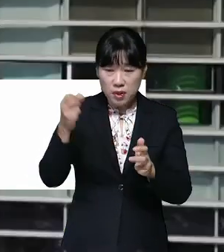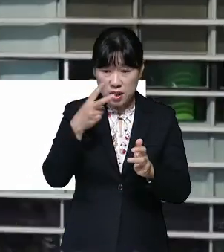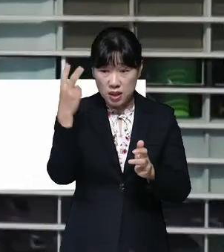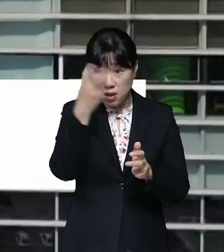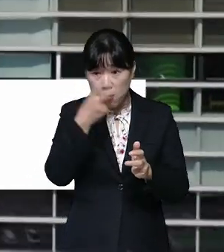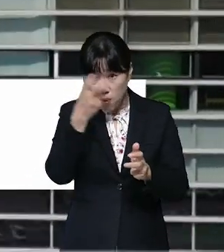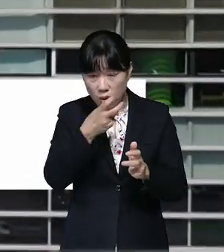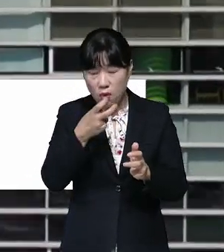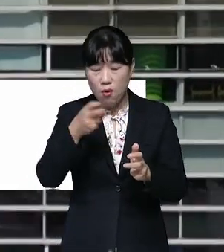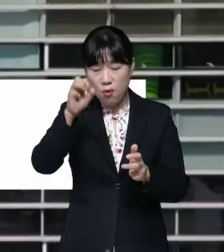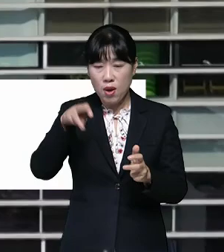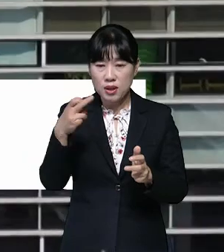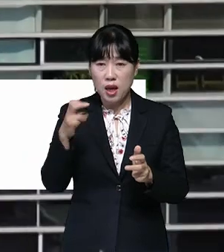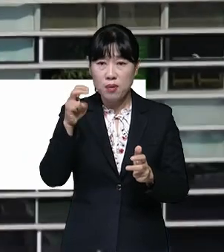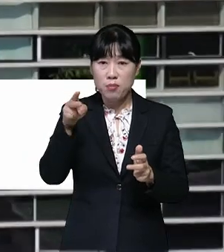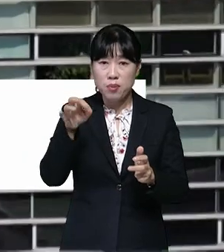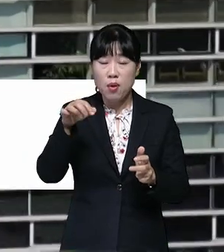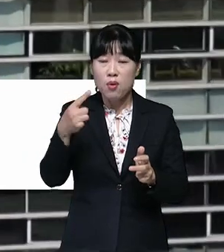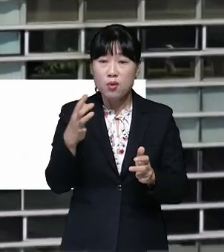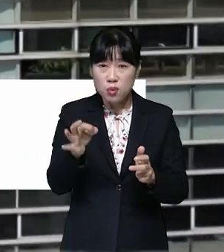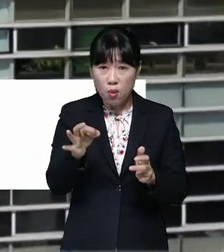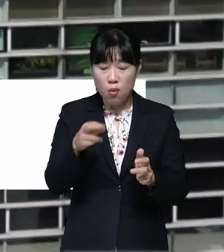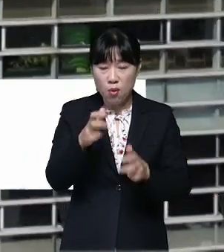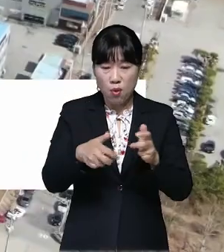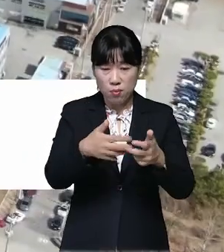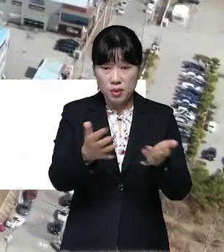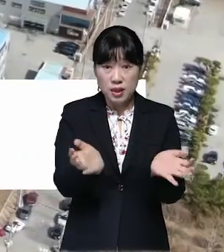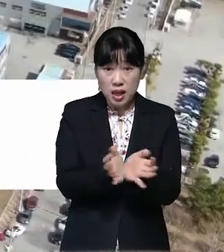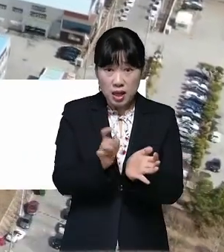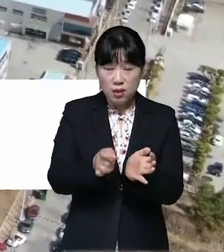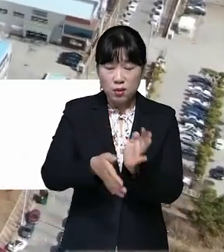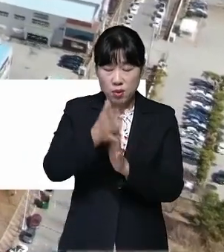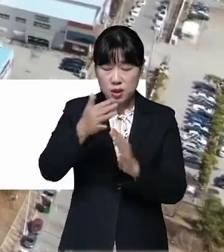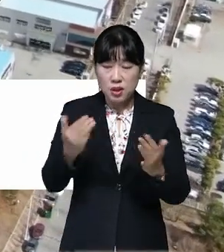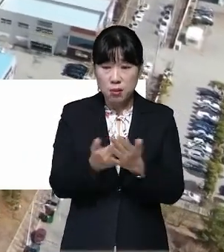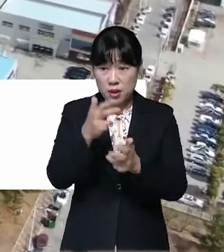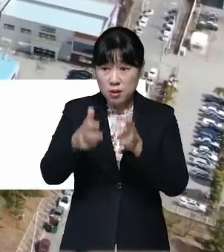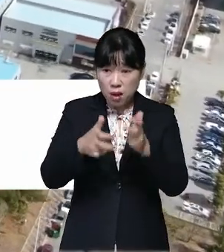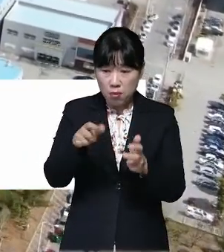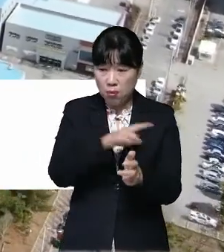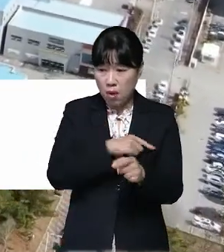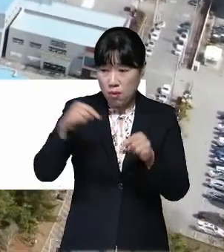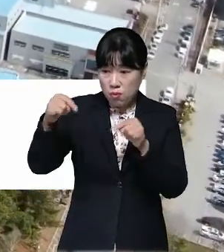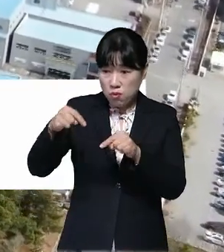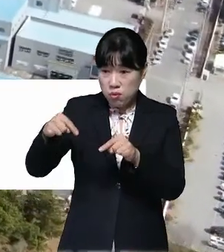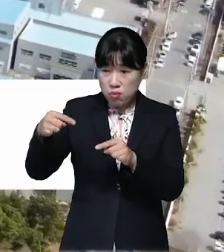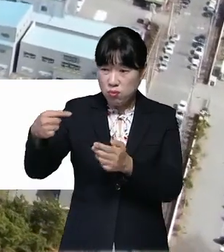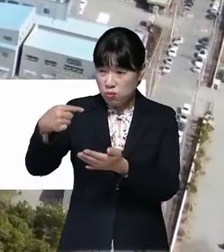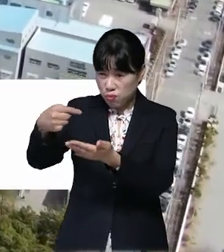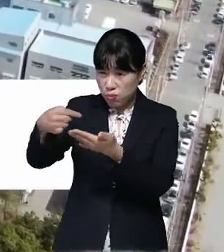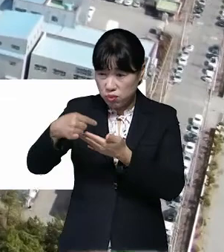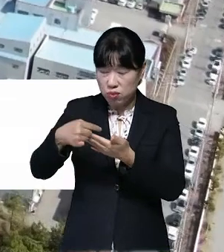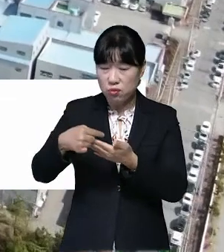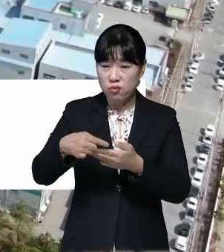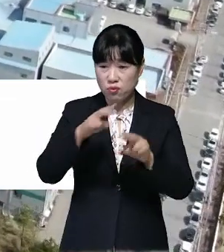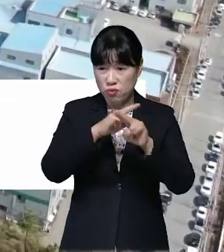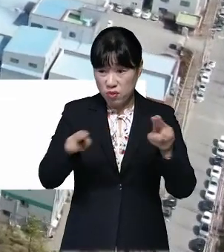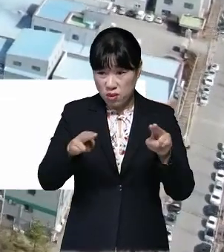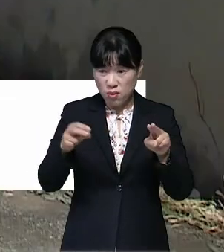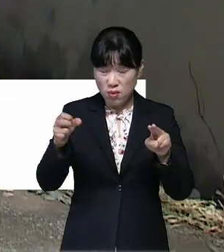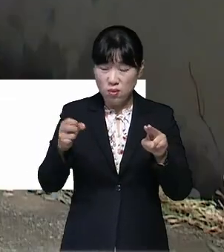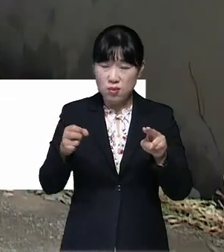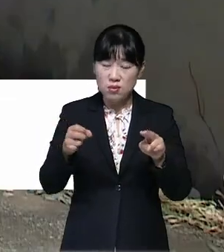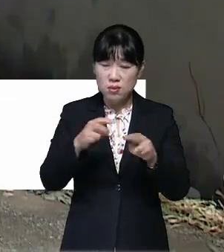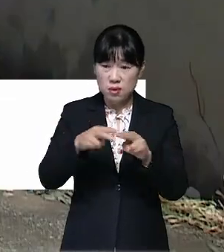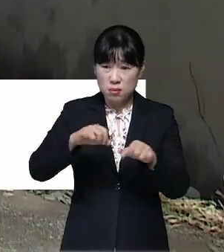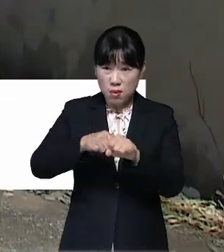재검토하기로 한 광산구 평동 준공업지역 도시개발 사업의 경우 우선협상 대상자가 제기한 취소처분 집행정지 가처분